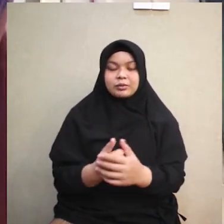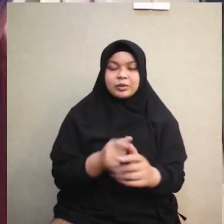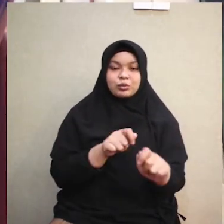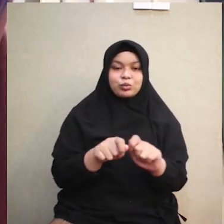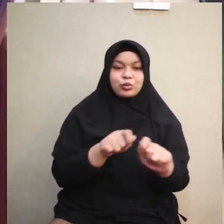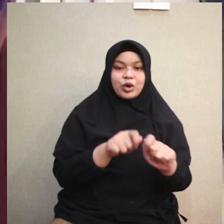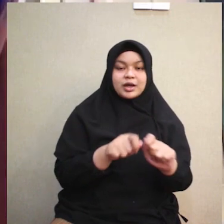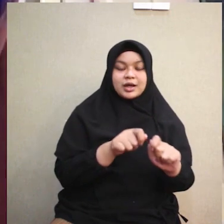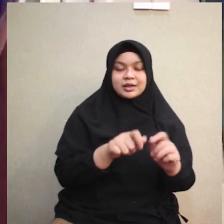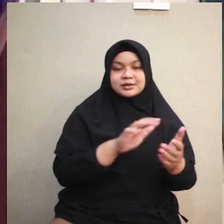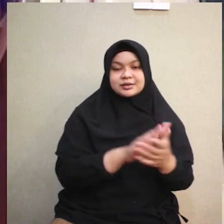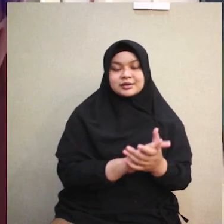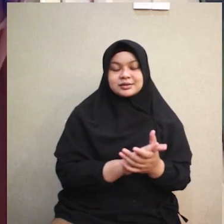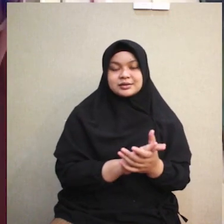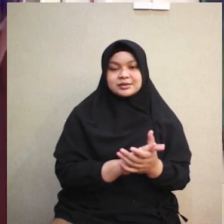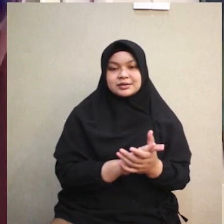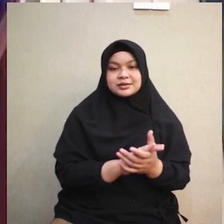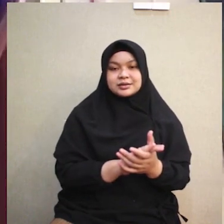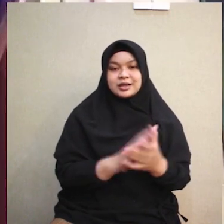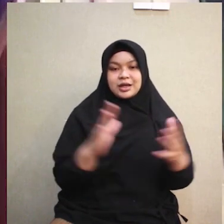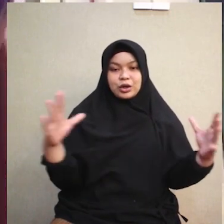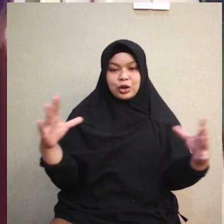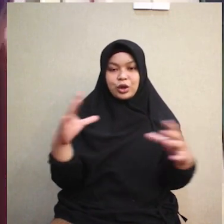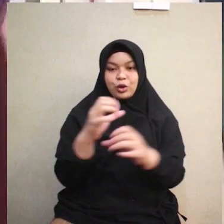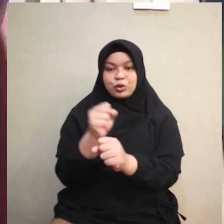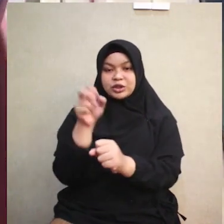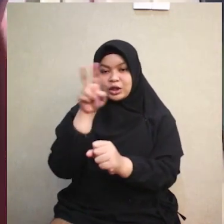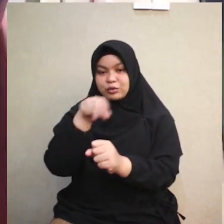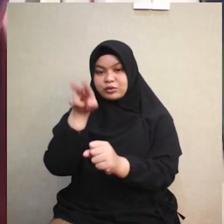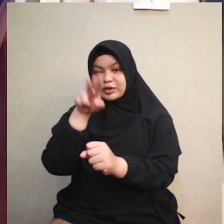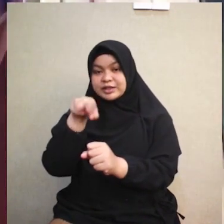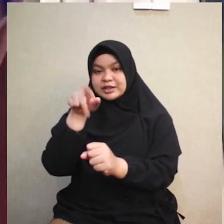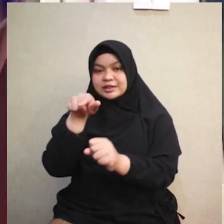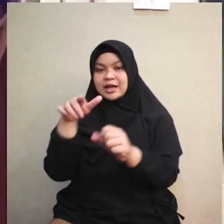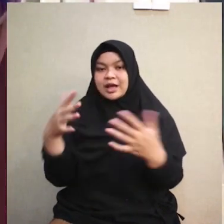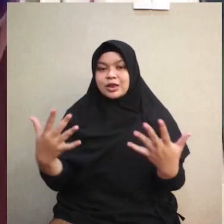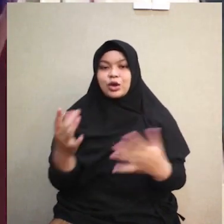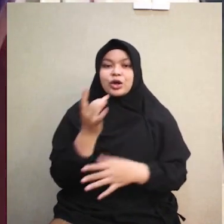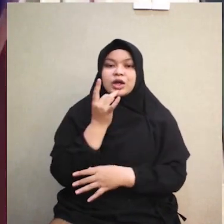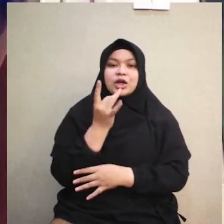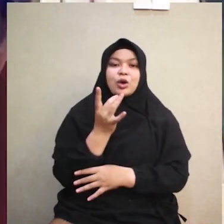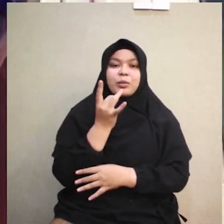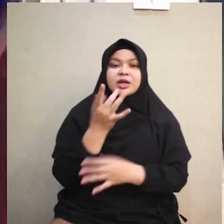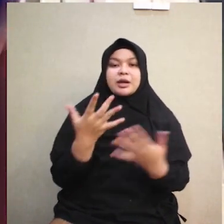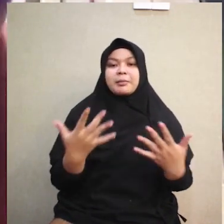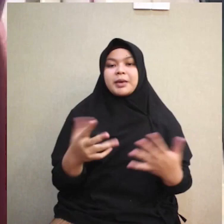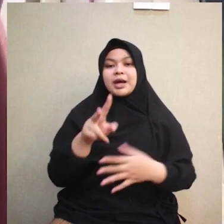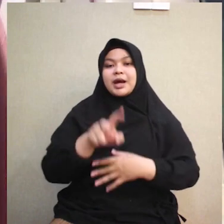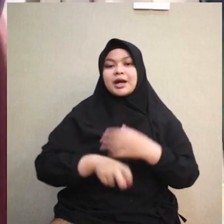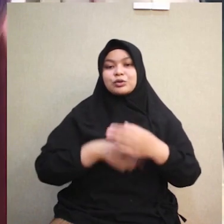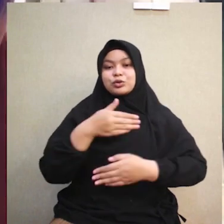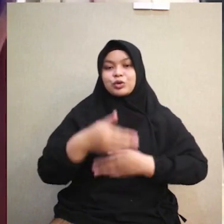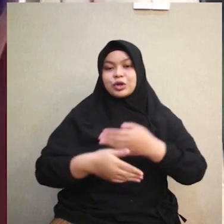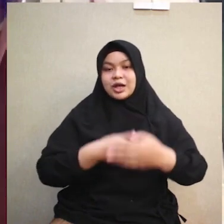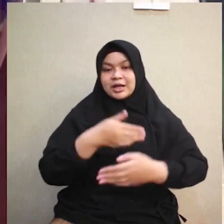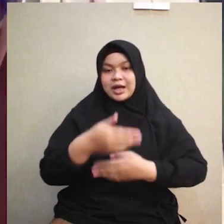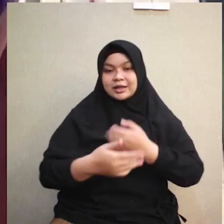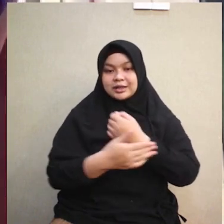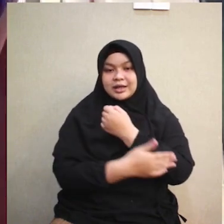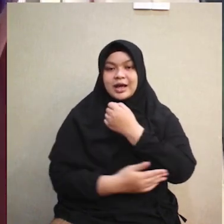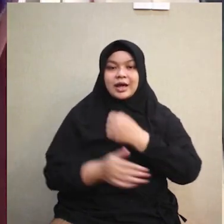atau menyusun yang disebut dengan konfluding observation atau rekomendasi Apa yang harus dilakukan oleh sebuah negara